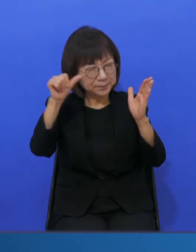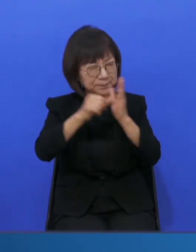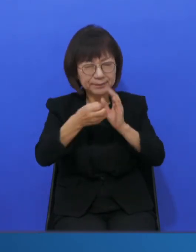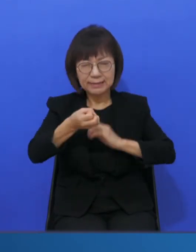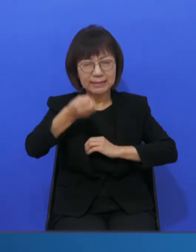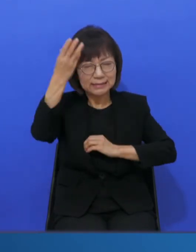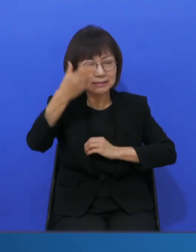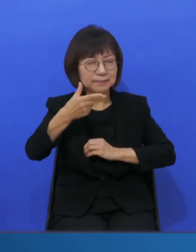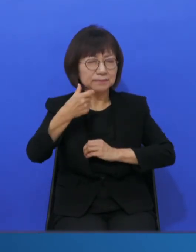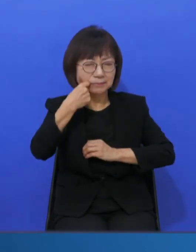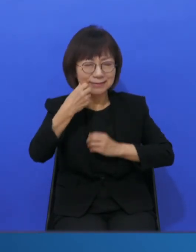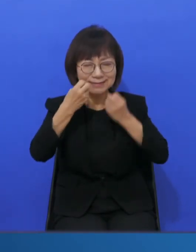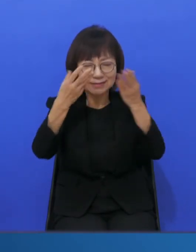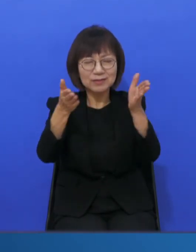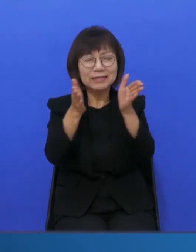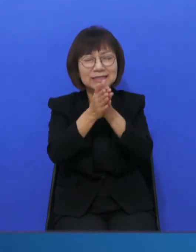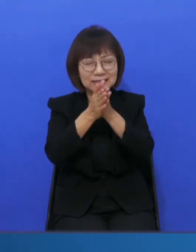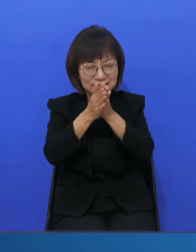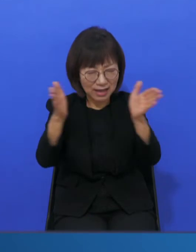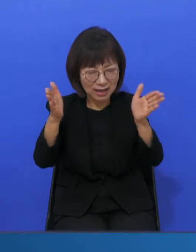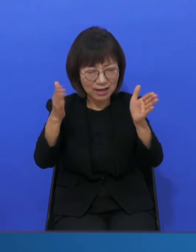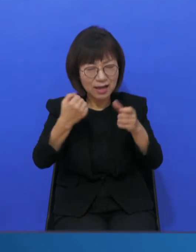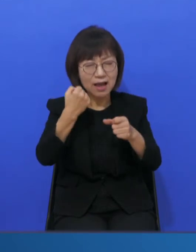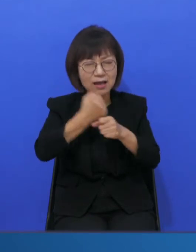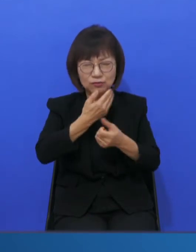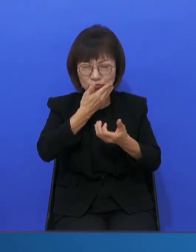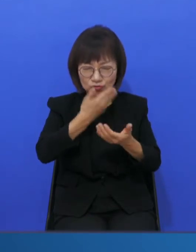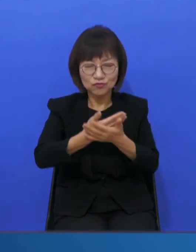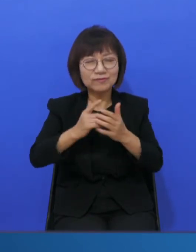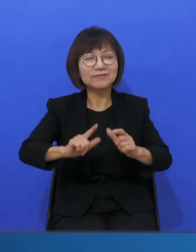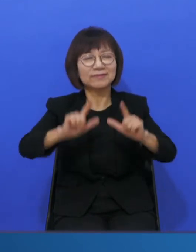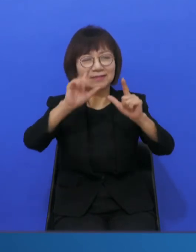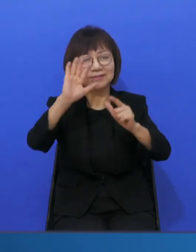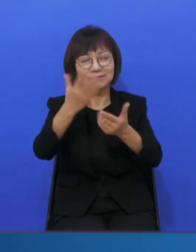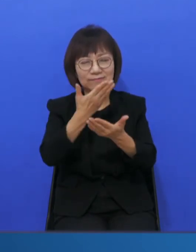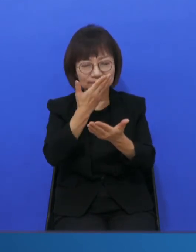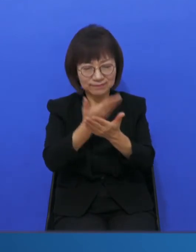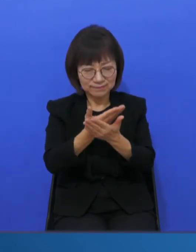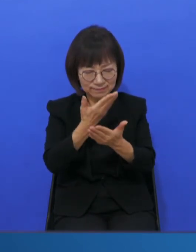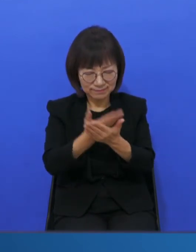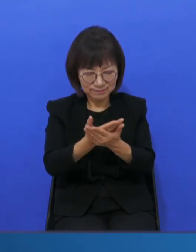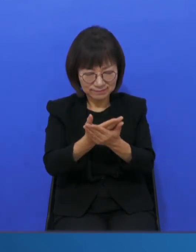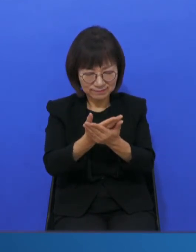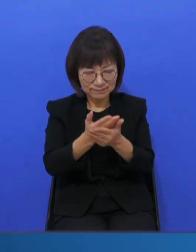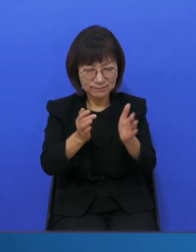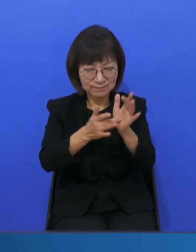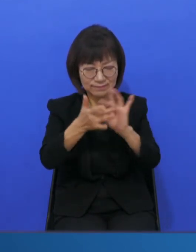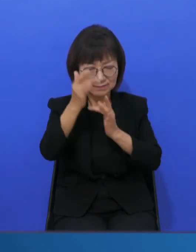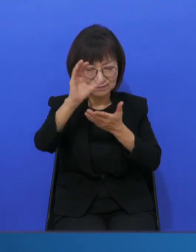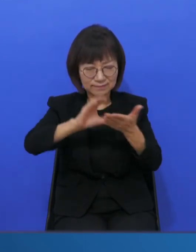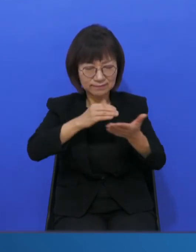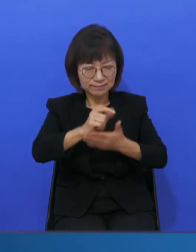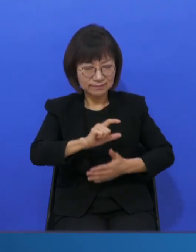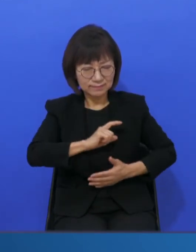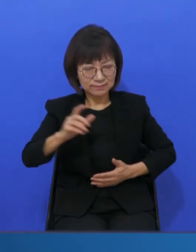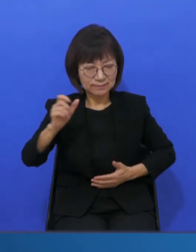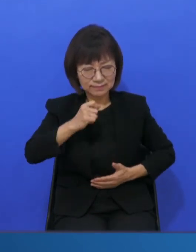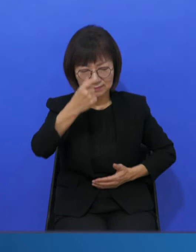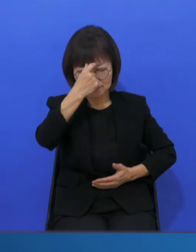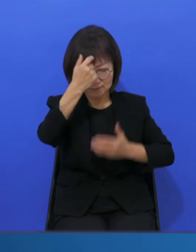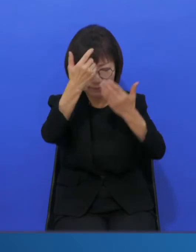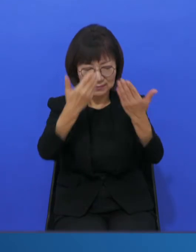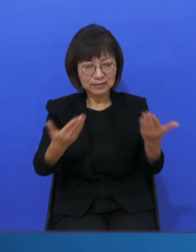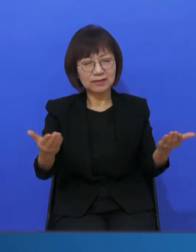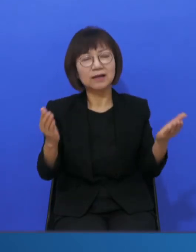없는 시작이 되는 귀중한 날이 되게 해 May it 주옵소서. be a precious day that we will never forget in our lifetime. 예수 그리스도 이름으로 In